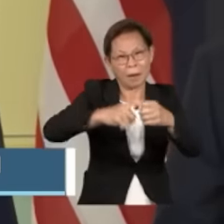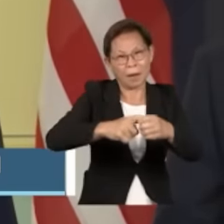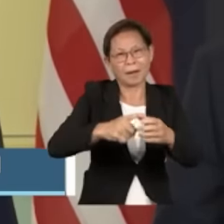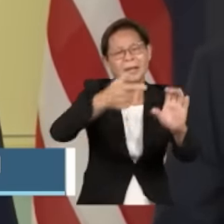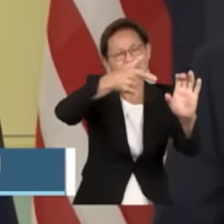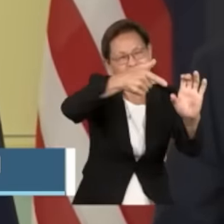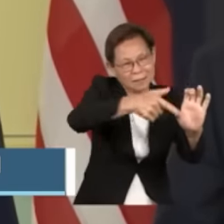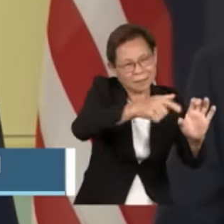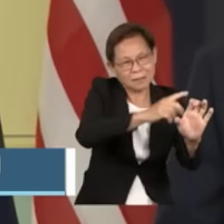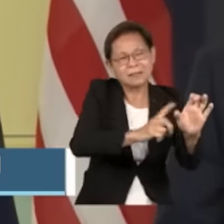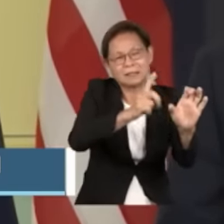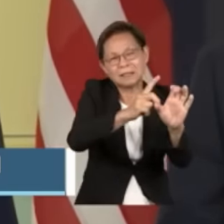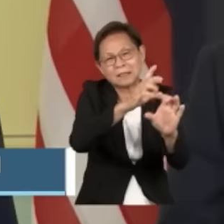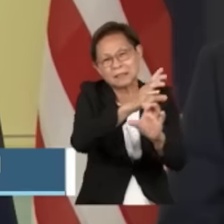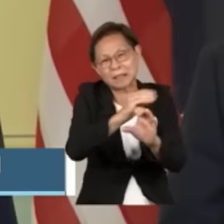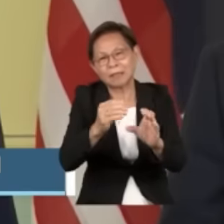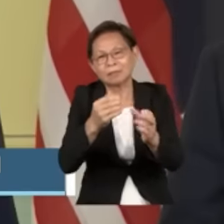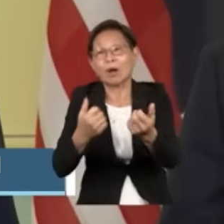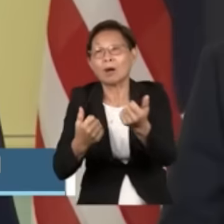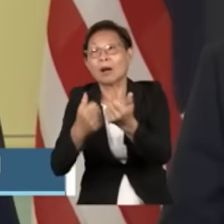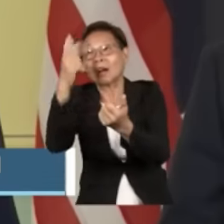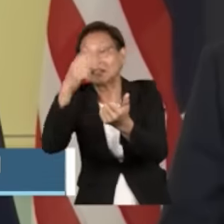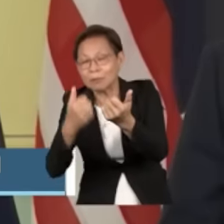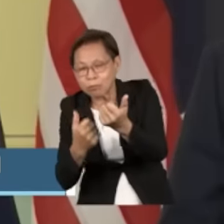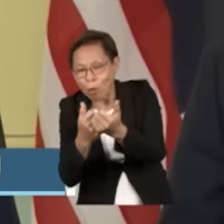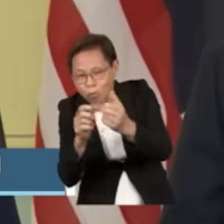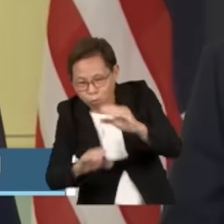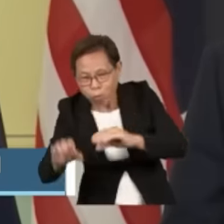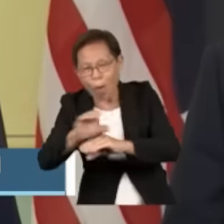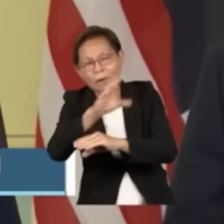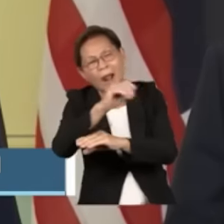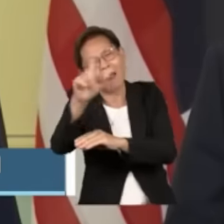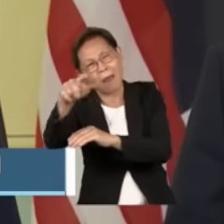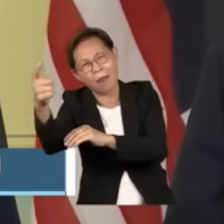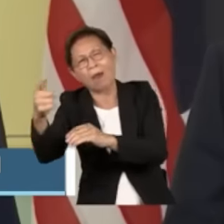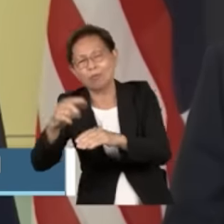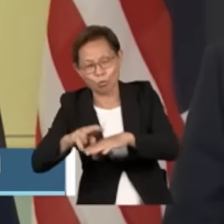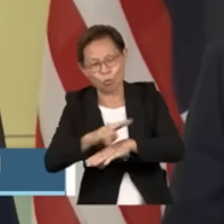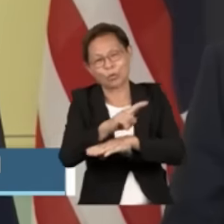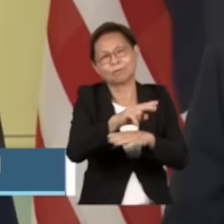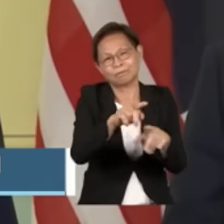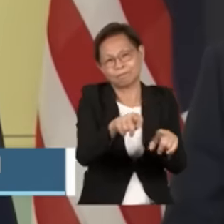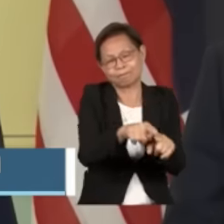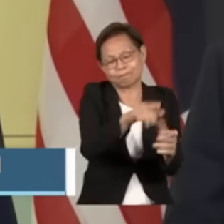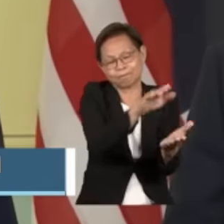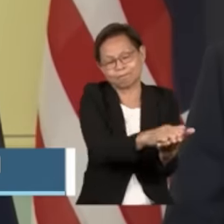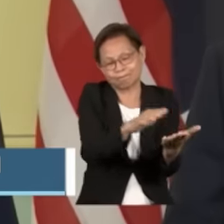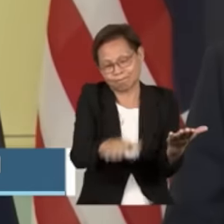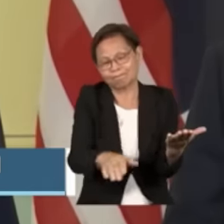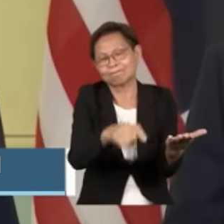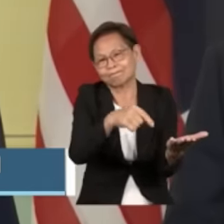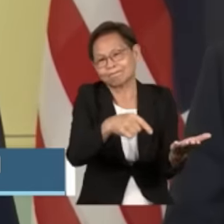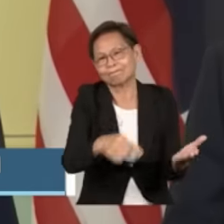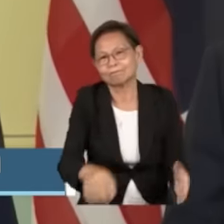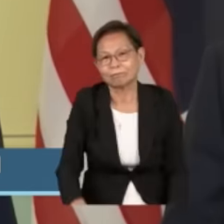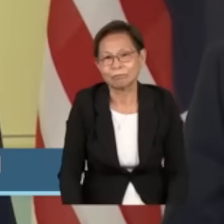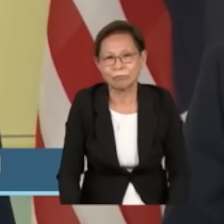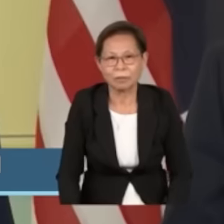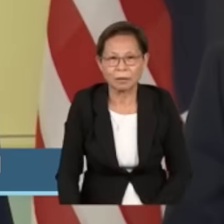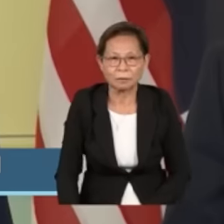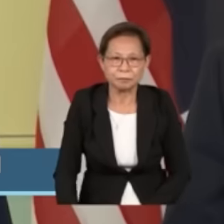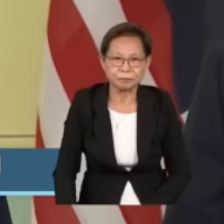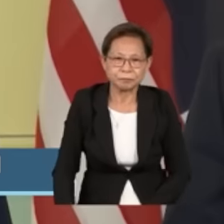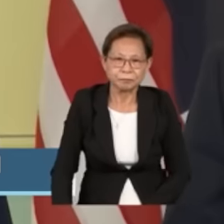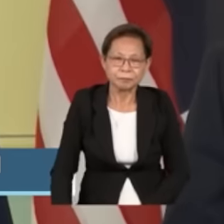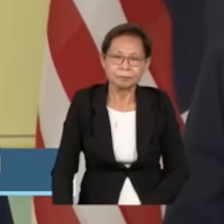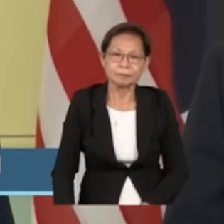dan lain-lain. Okey. Malam taksi Muhyiddin tak boleh menandatangani perjanjian persembahan